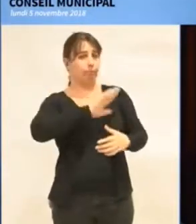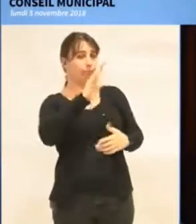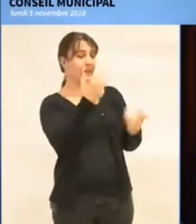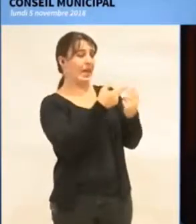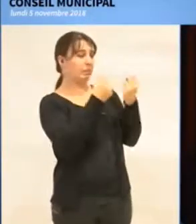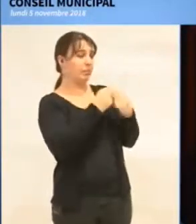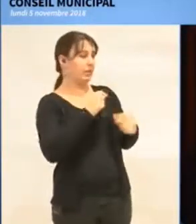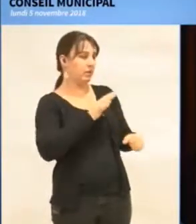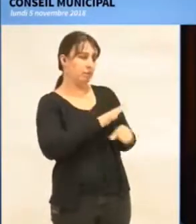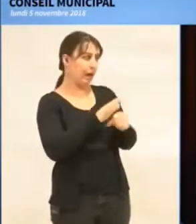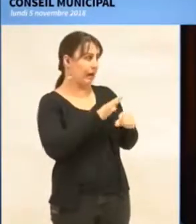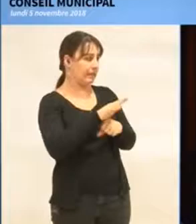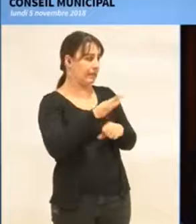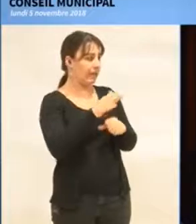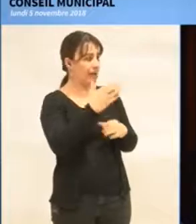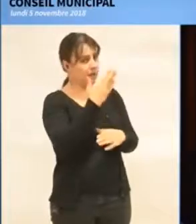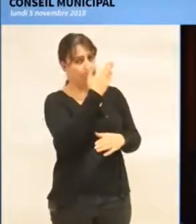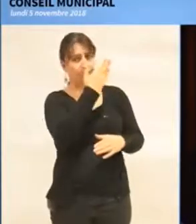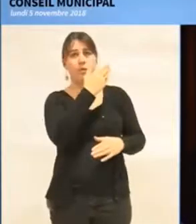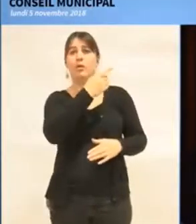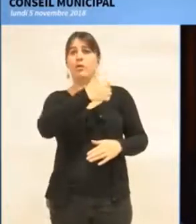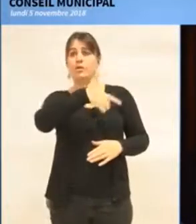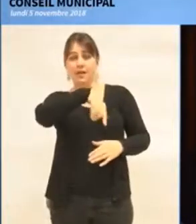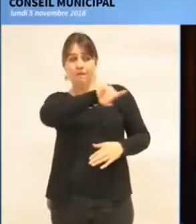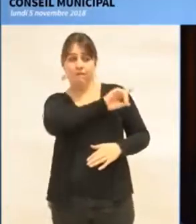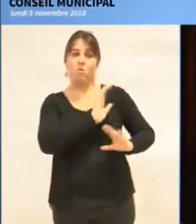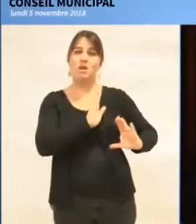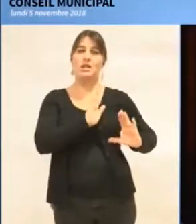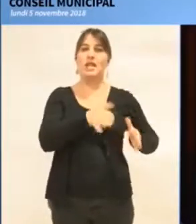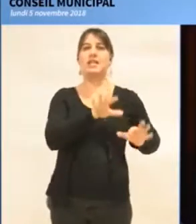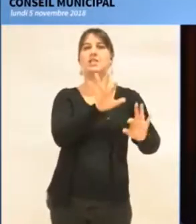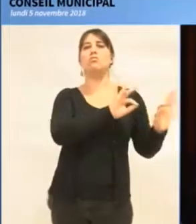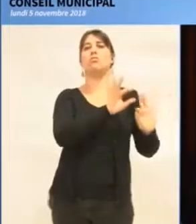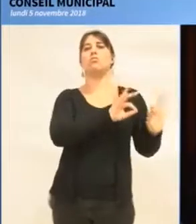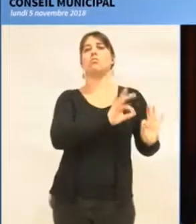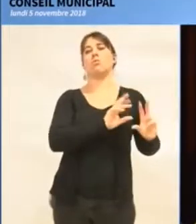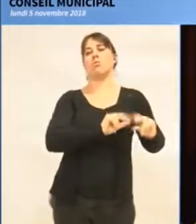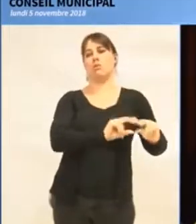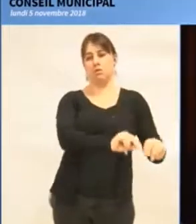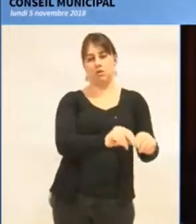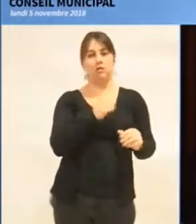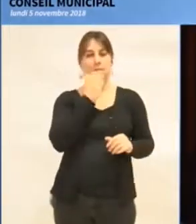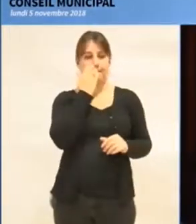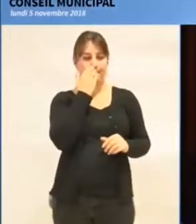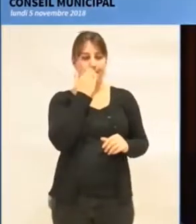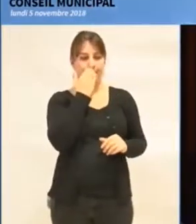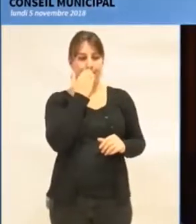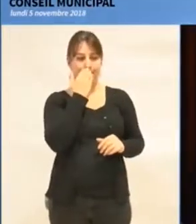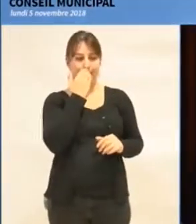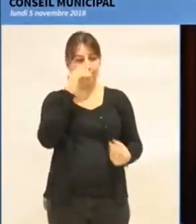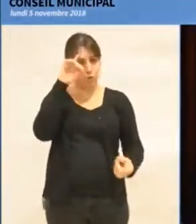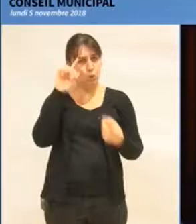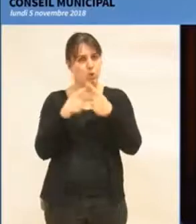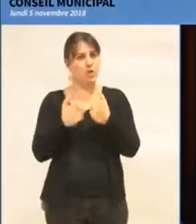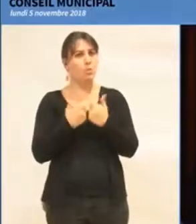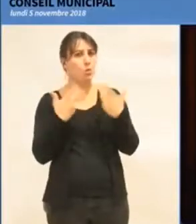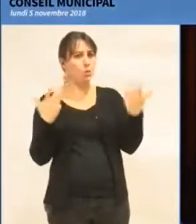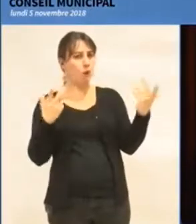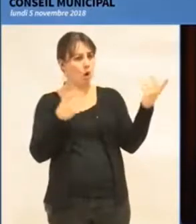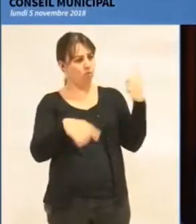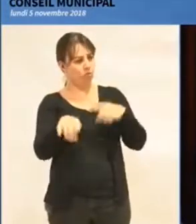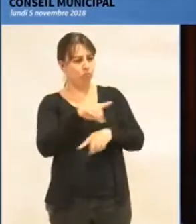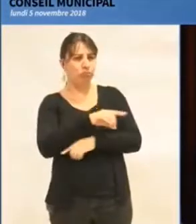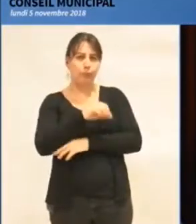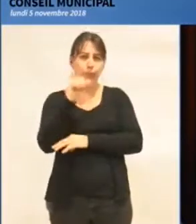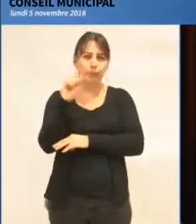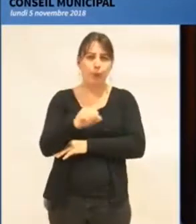adjointe. C'est vraiment ce que vous avez décidé d'en faire. Et vous avez évoqué plusieurs sujets que vous pouvez porter justement